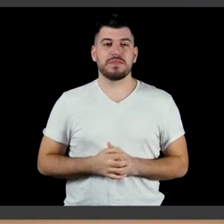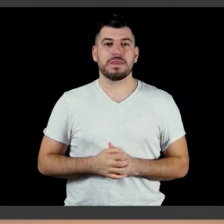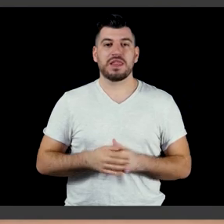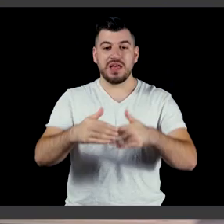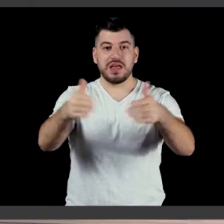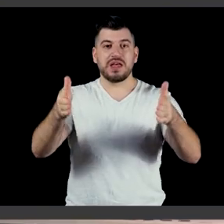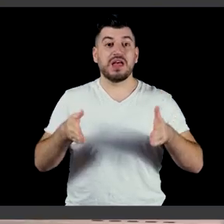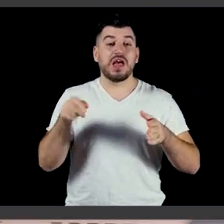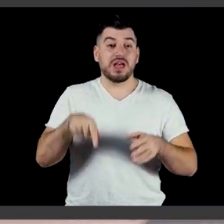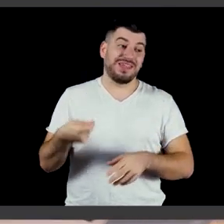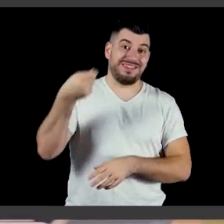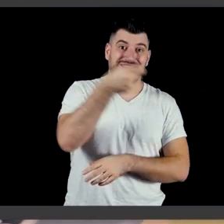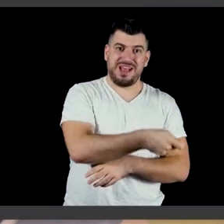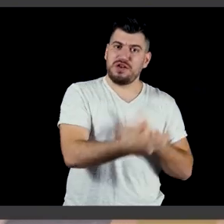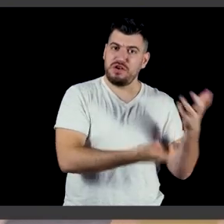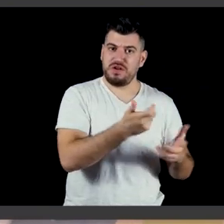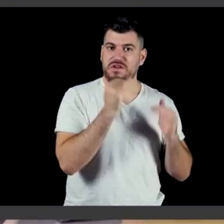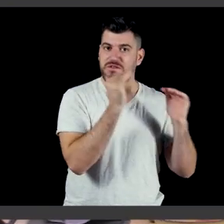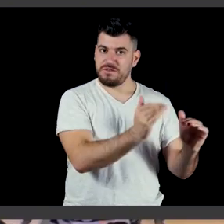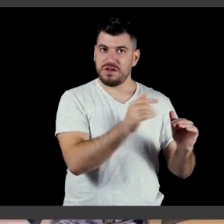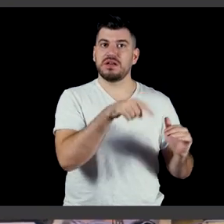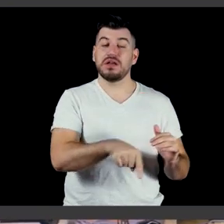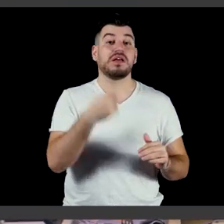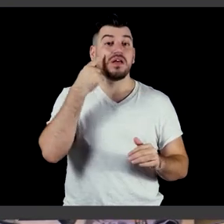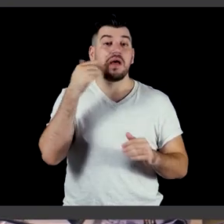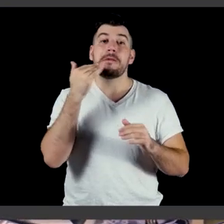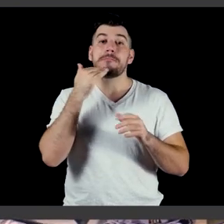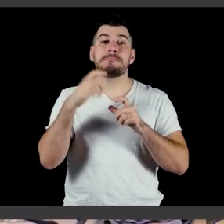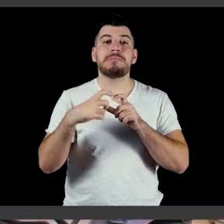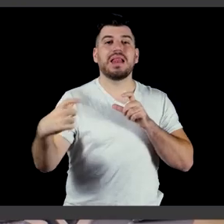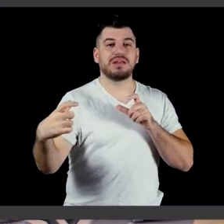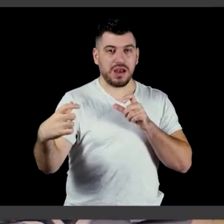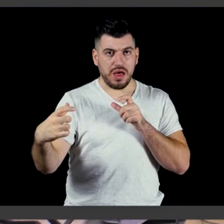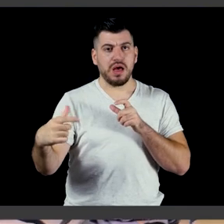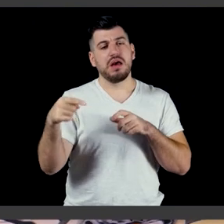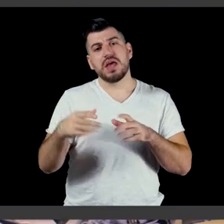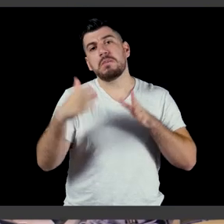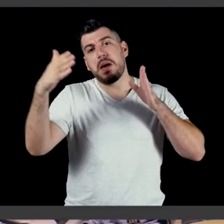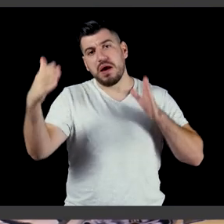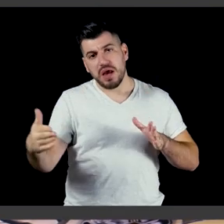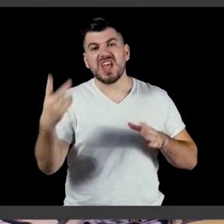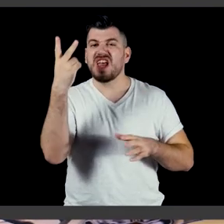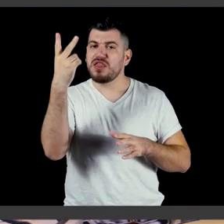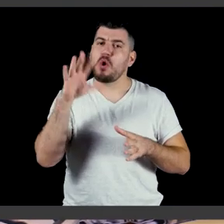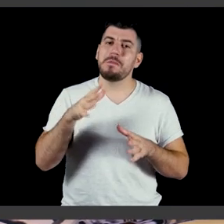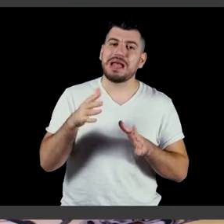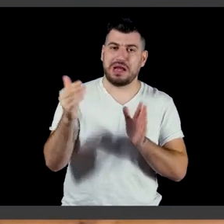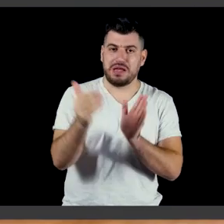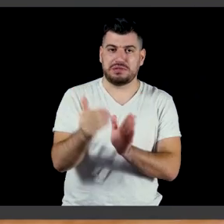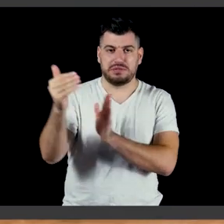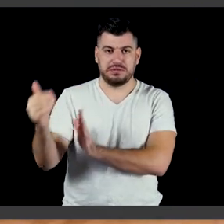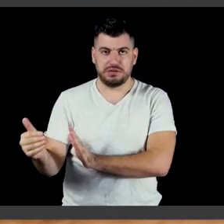Και το τηγάνι πίσω στη φωτιά. Μελιτζάνι. Ή μία μεγάλη ή δύο μέτριες θα